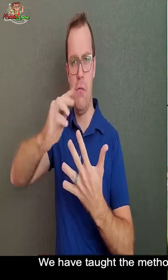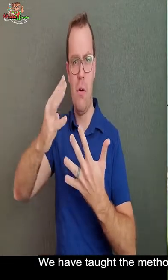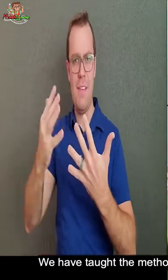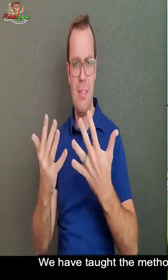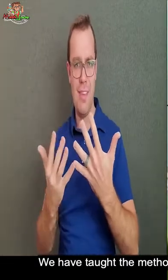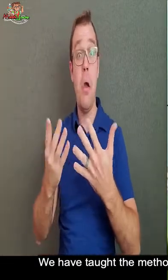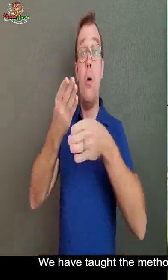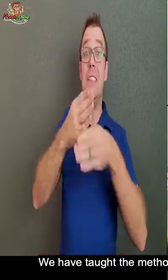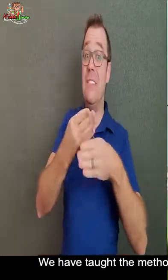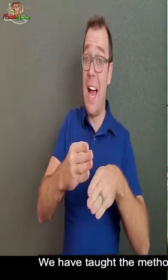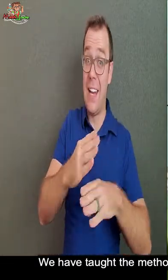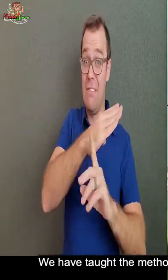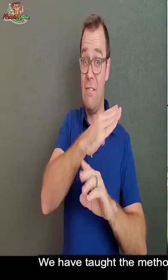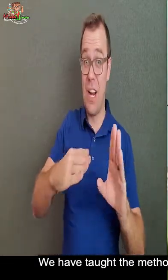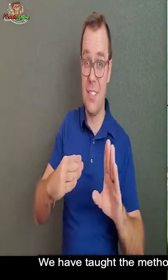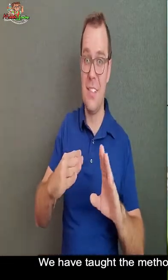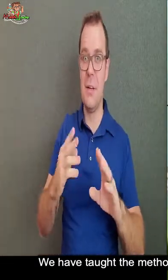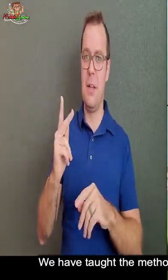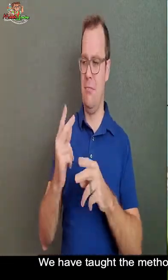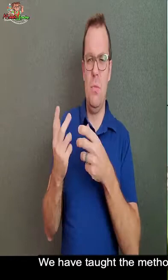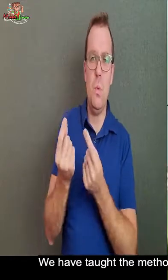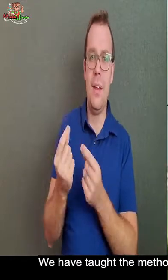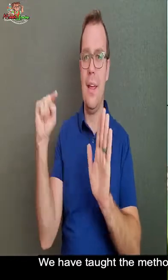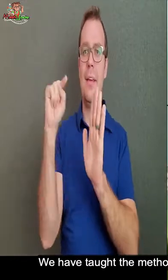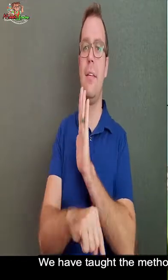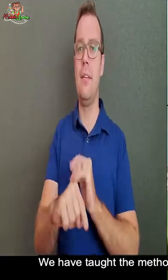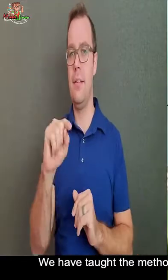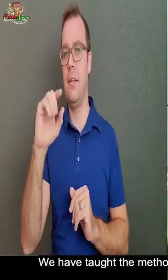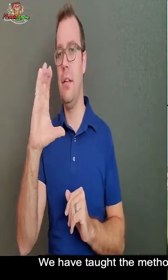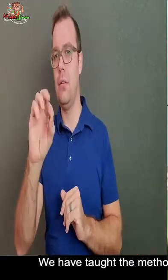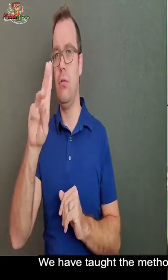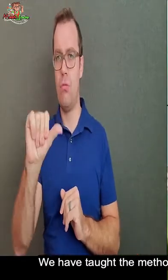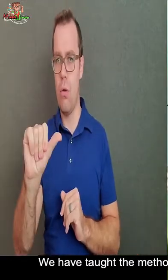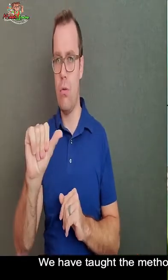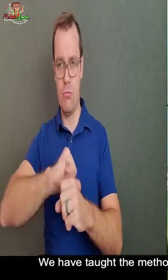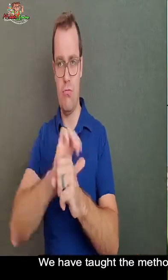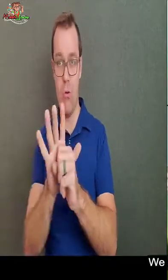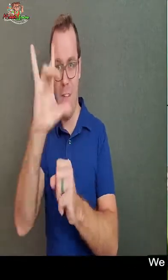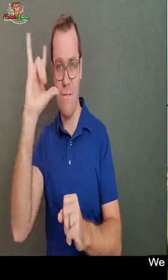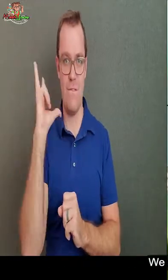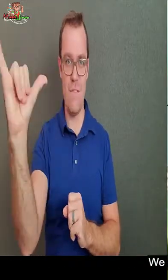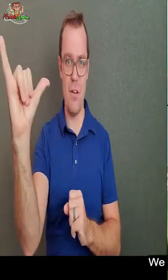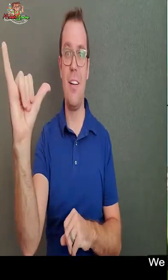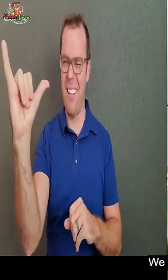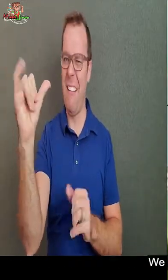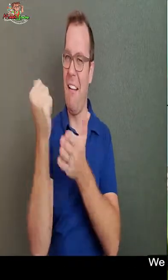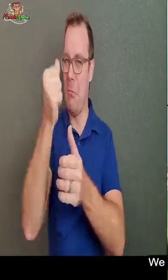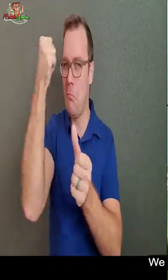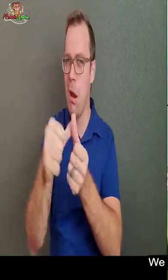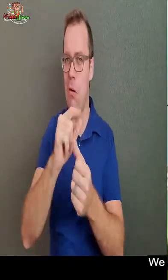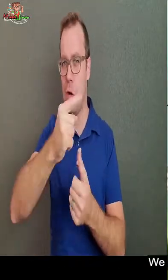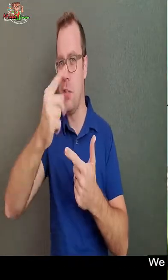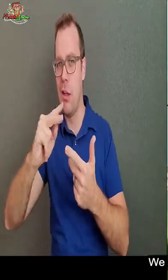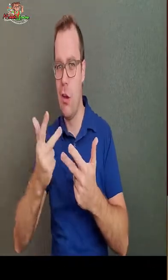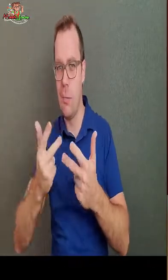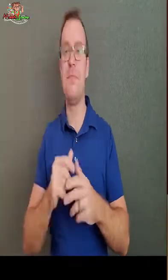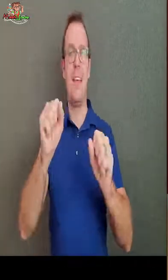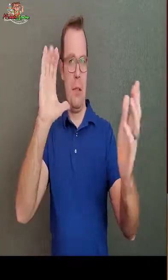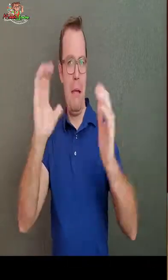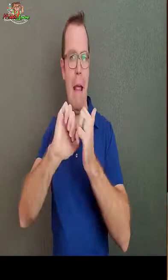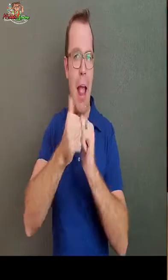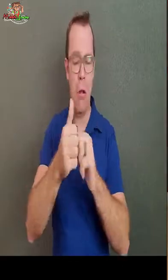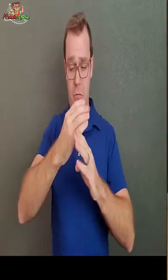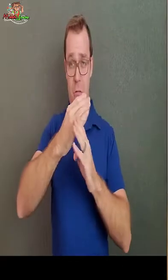फ्रैक्शंस कैसे करते हैं किल करोना फॉरएवर को यूज करके वो फॉर्मूला बताया। हमने आपको बटरफ्लाई का भी फॉर्मूला बताया, बटरफ्लाई इफेक्ट